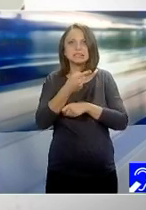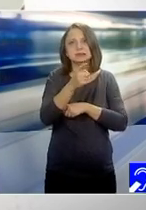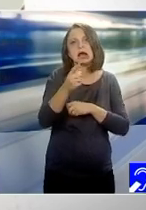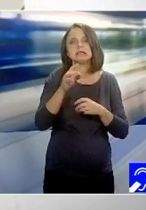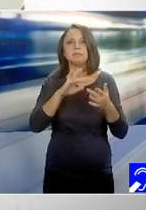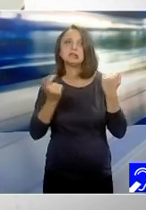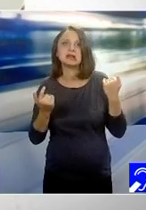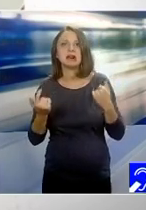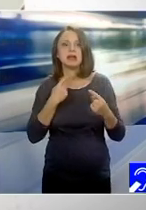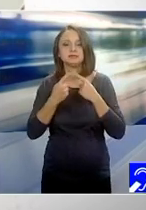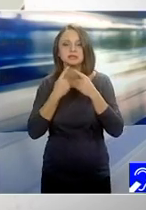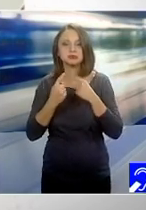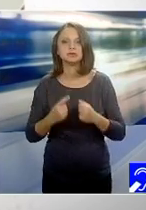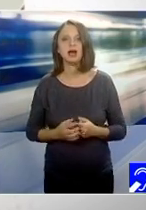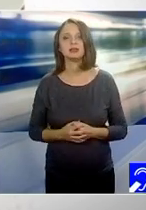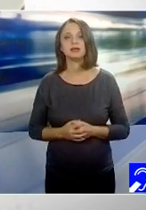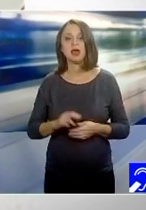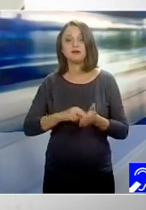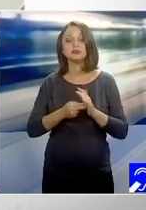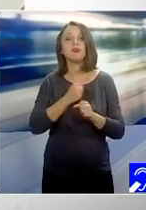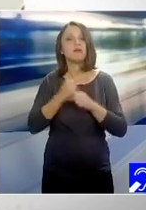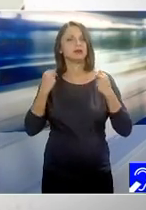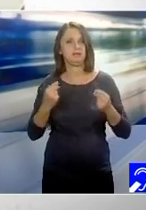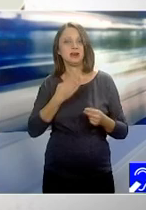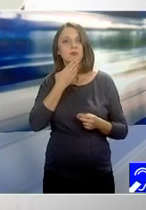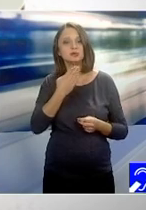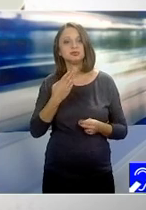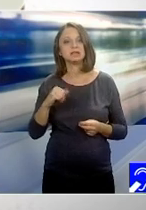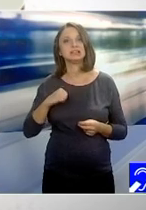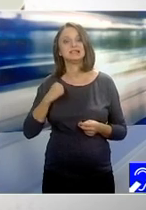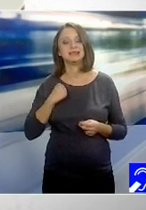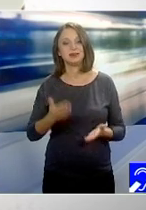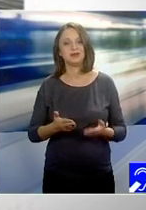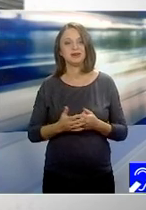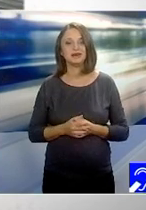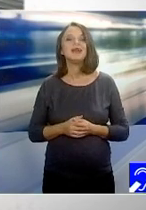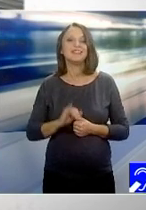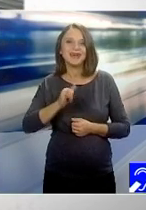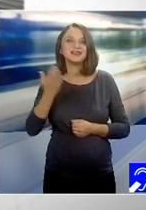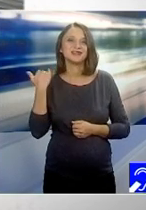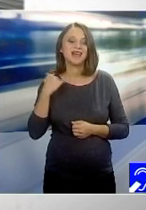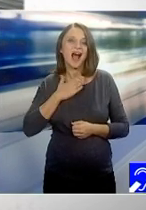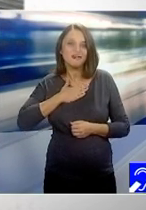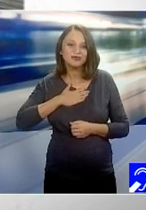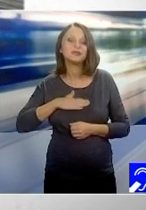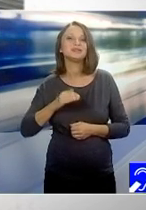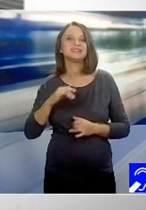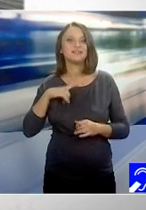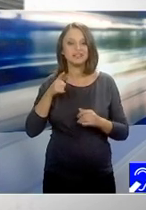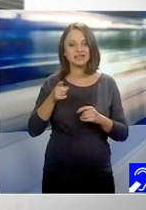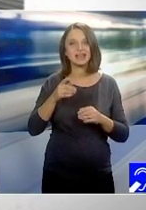A funcționat extrem de bine, în primul rând datorită tinerilor. Și a vrut să fie acasă, vă spun eu. Deci, era important